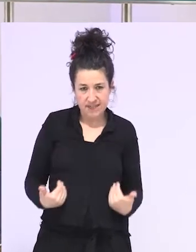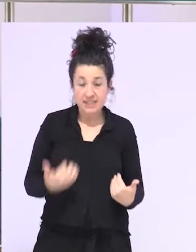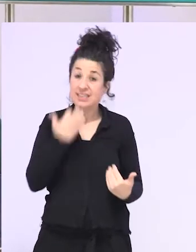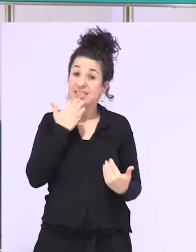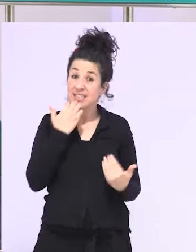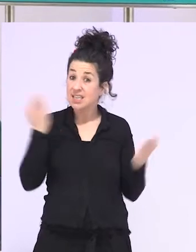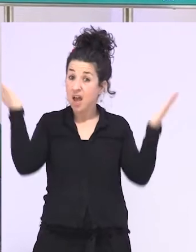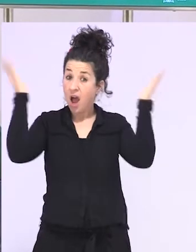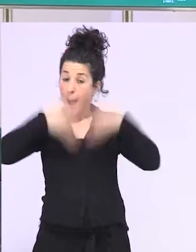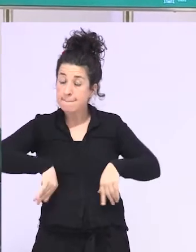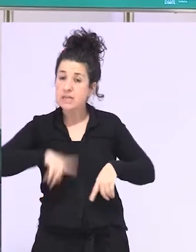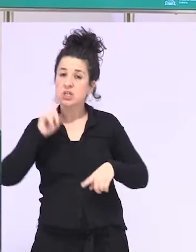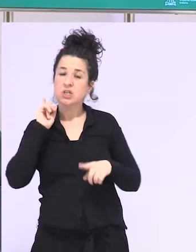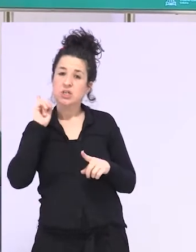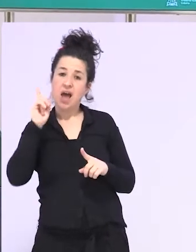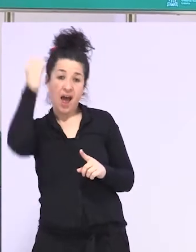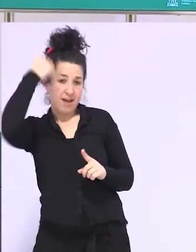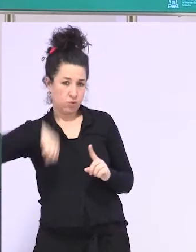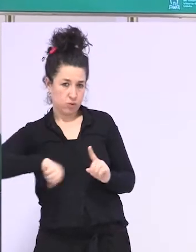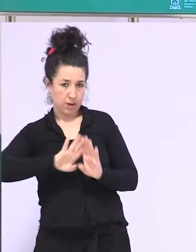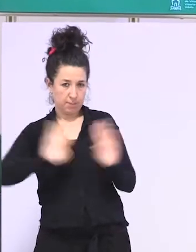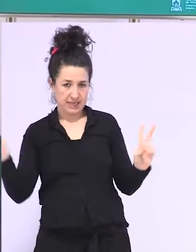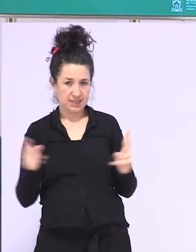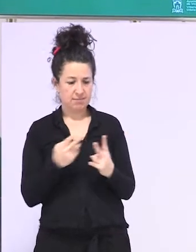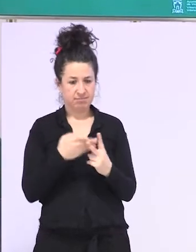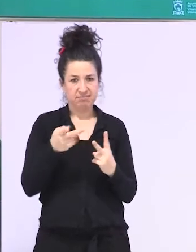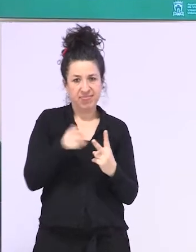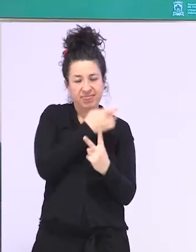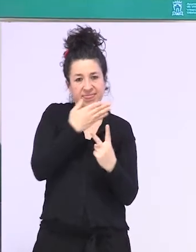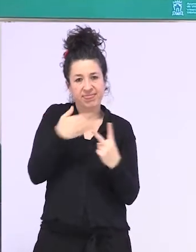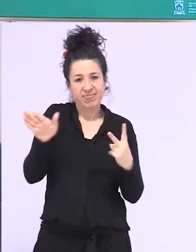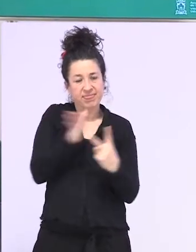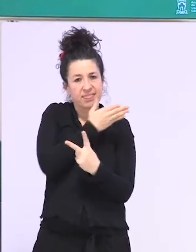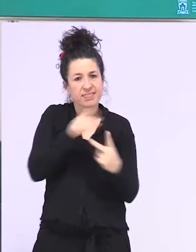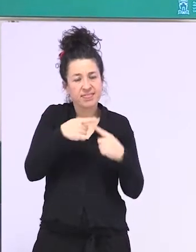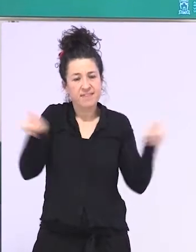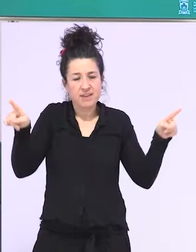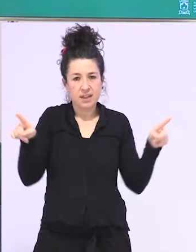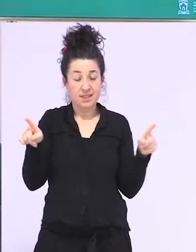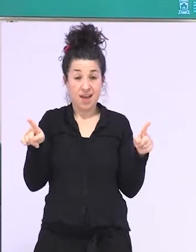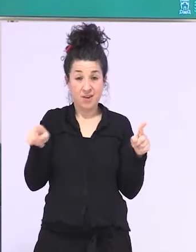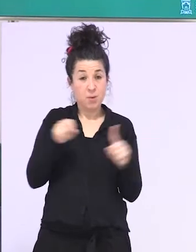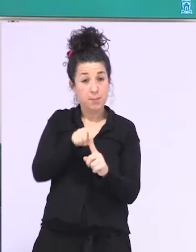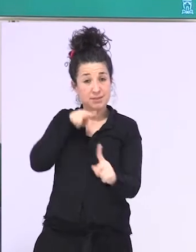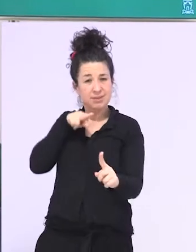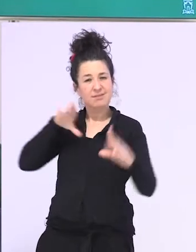utzat konsideratzen da. Kau, bereizketa hau ikuspegi feminista batetik erabat tramposoa da,